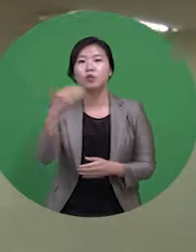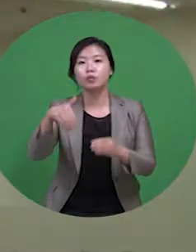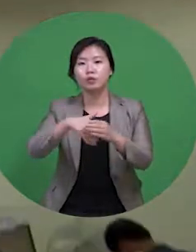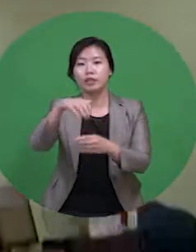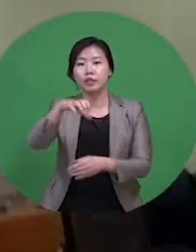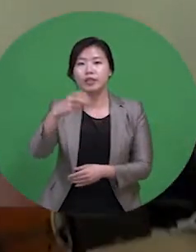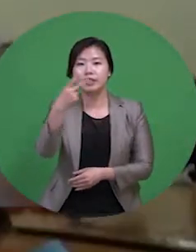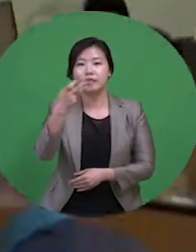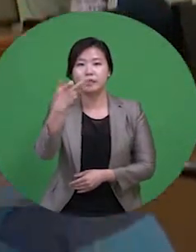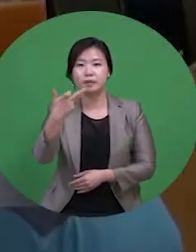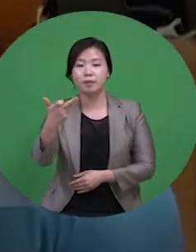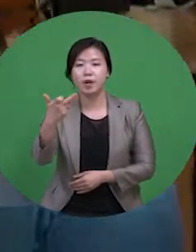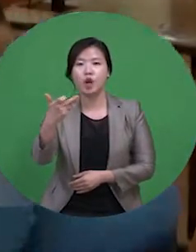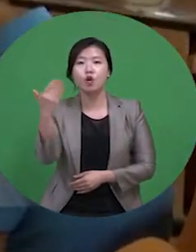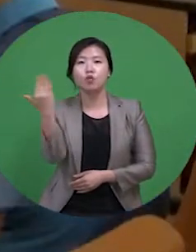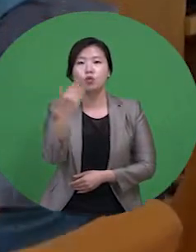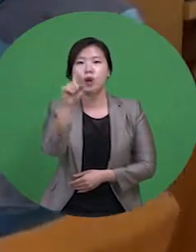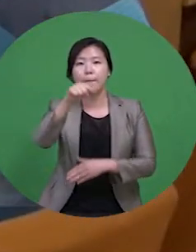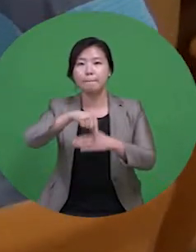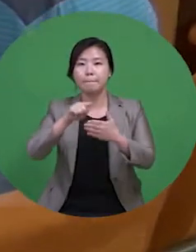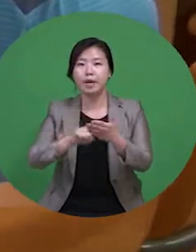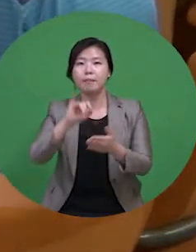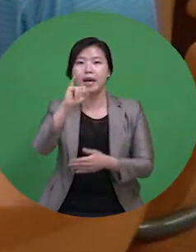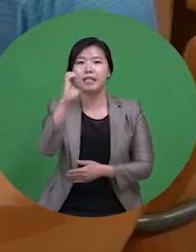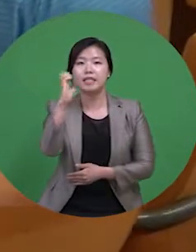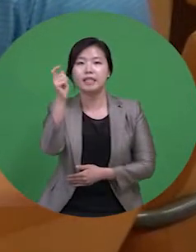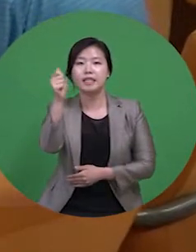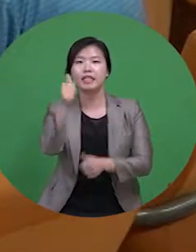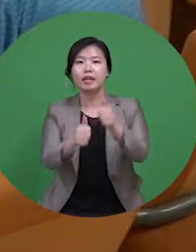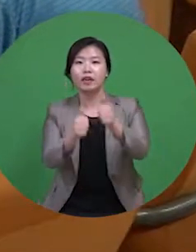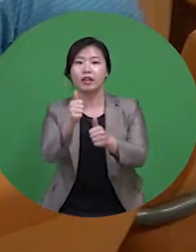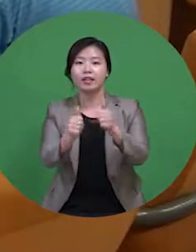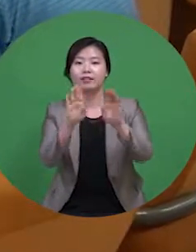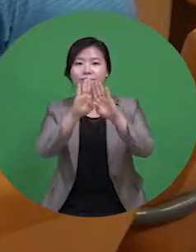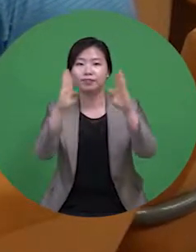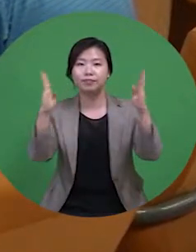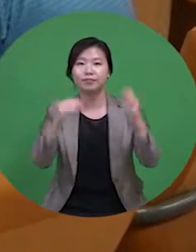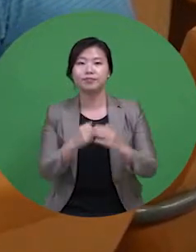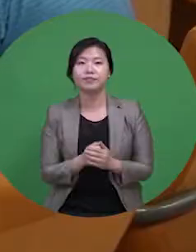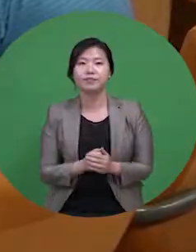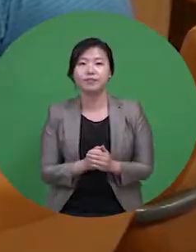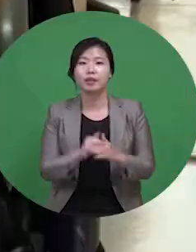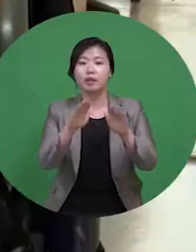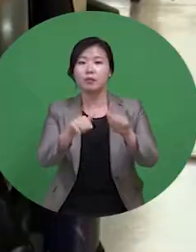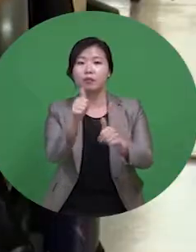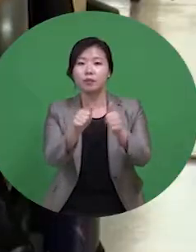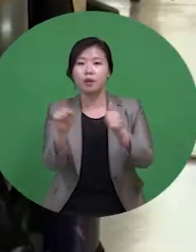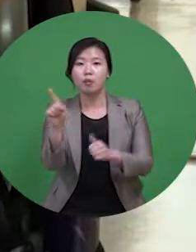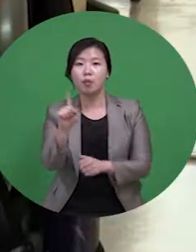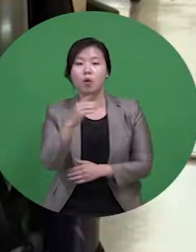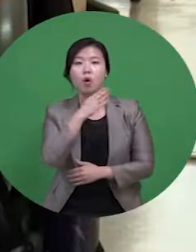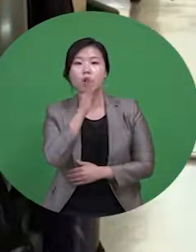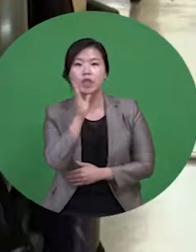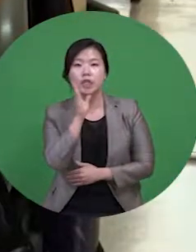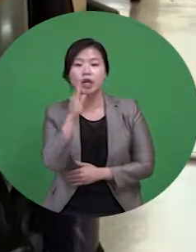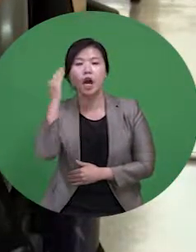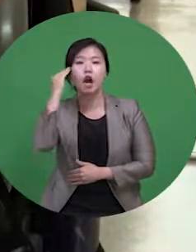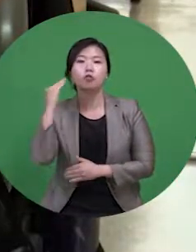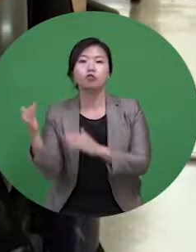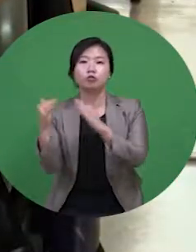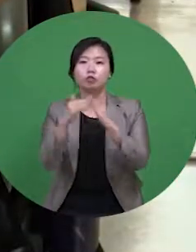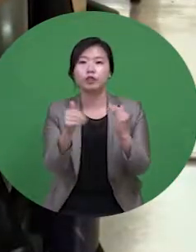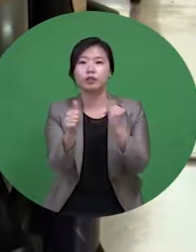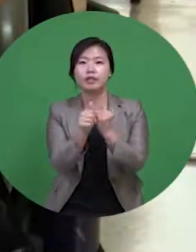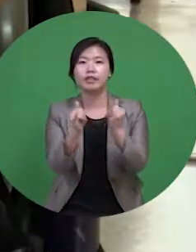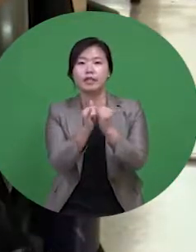구로문화원의 2018년 구로한마음 ICT 경진대회가 열렸습니다. 이번 대회는 어르신과